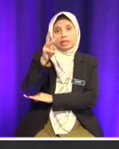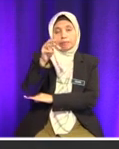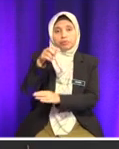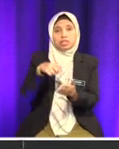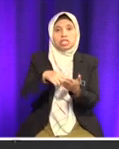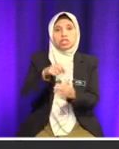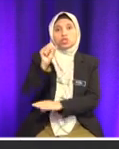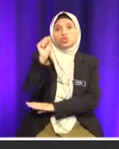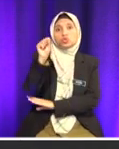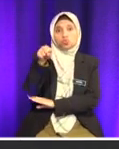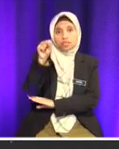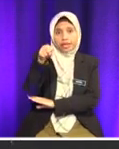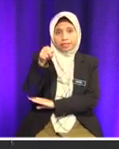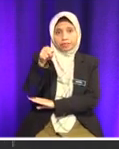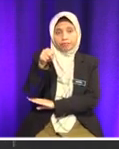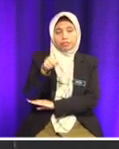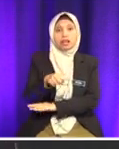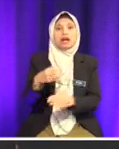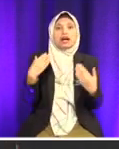kita untuk